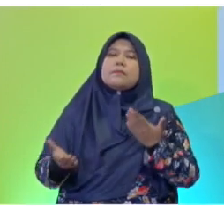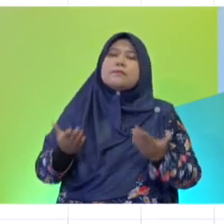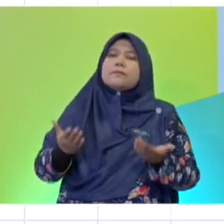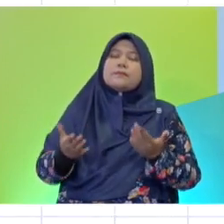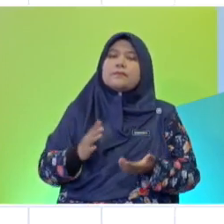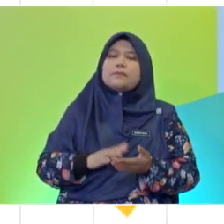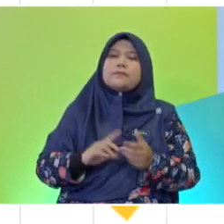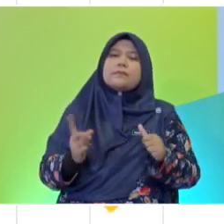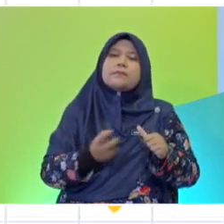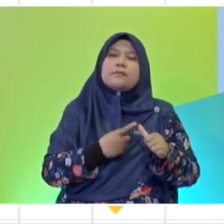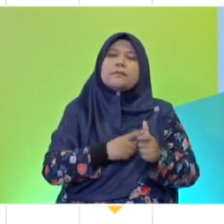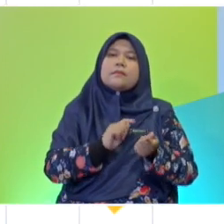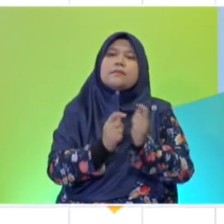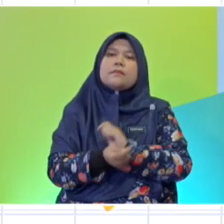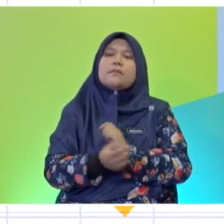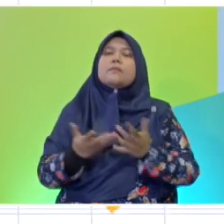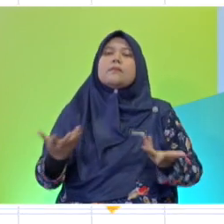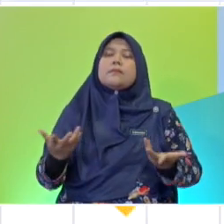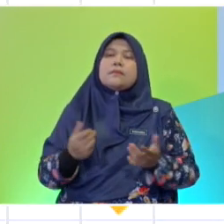langkah pertama yang kita buat